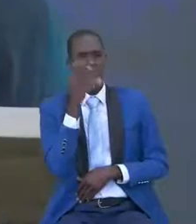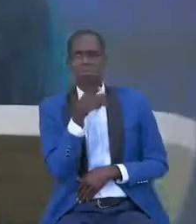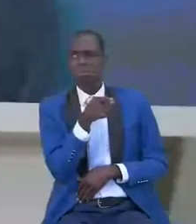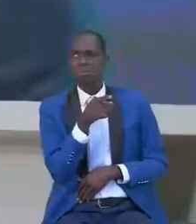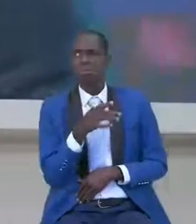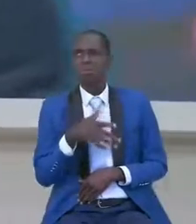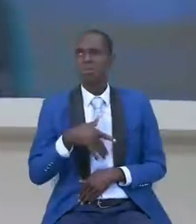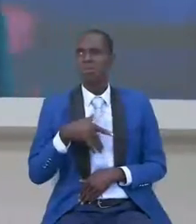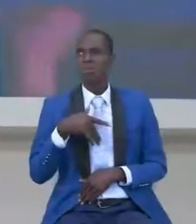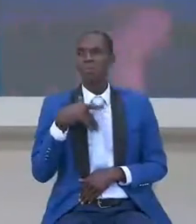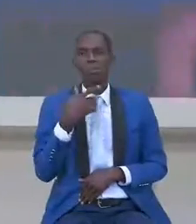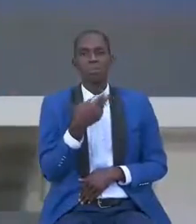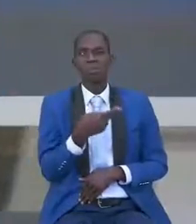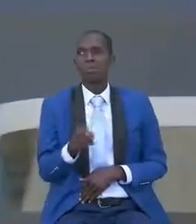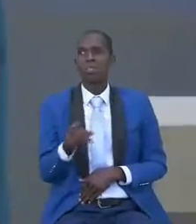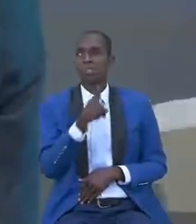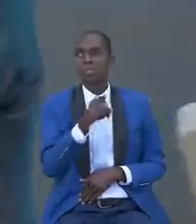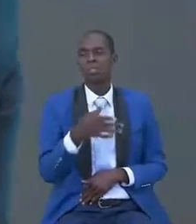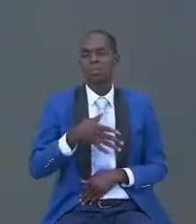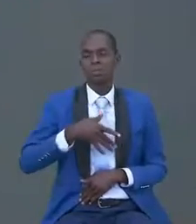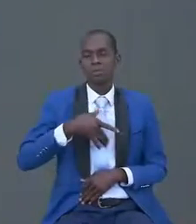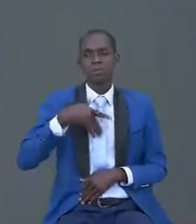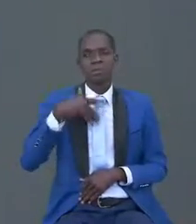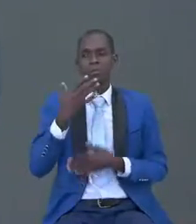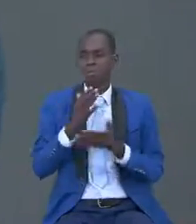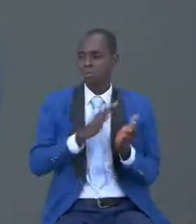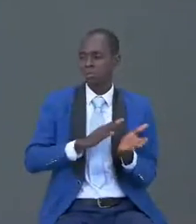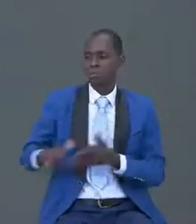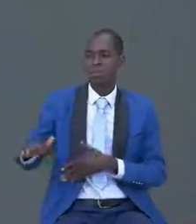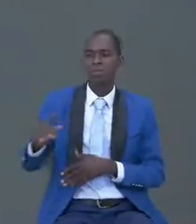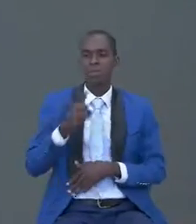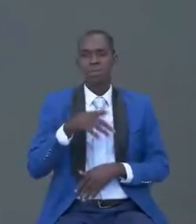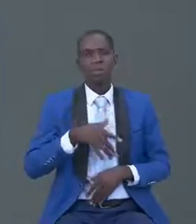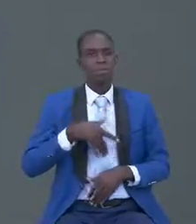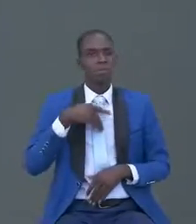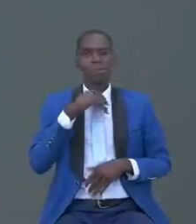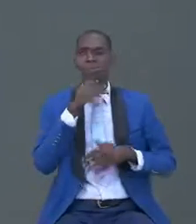tu as l'air misérable, que tu te sens abandonné,